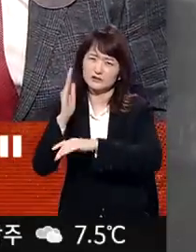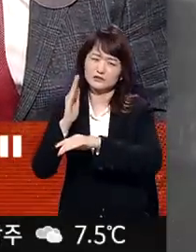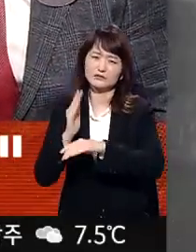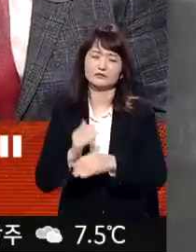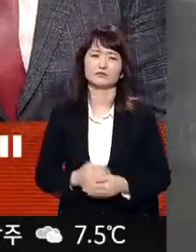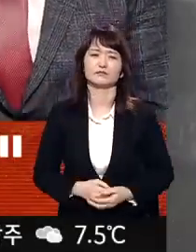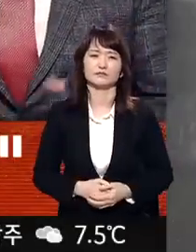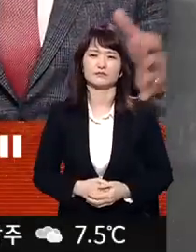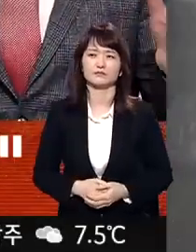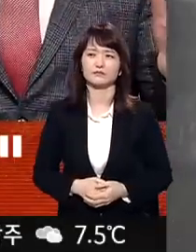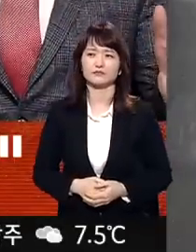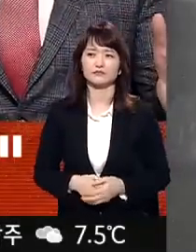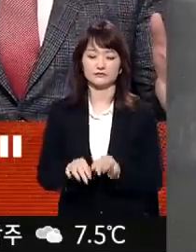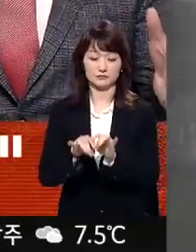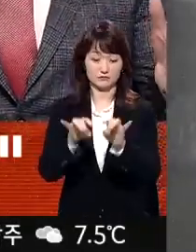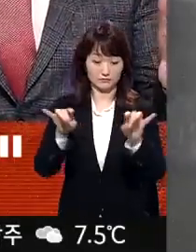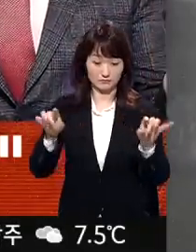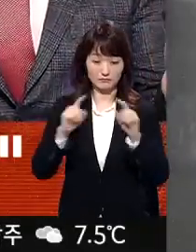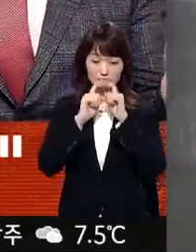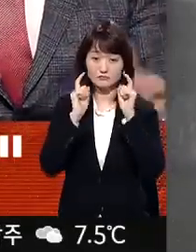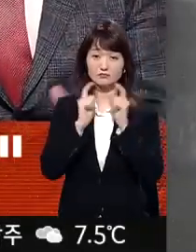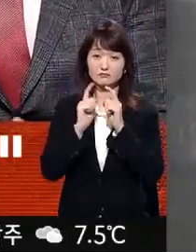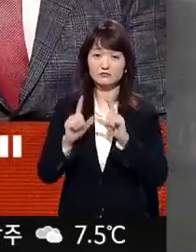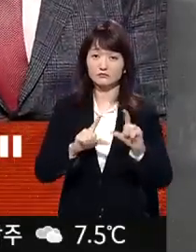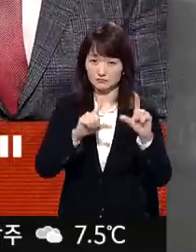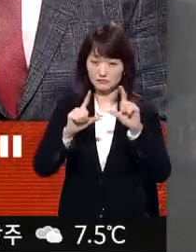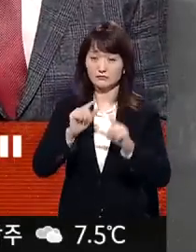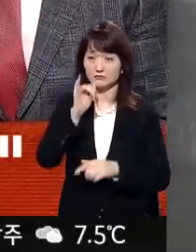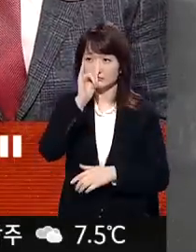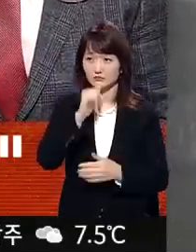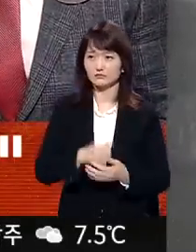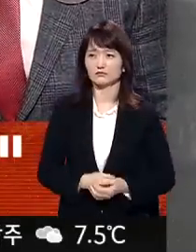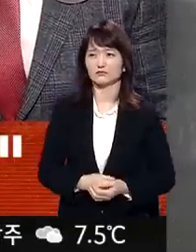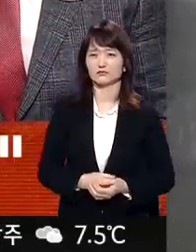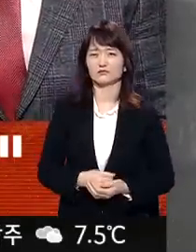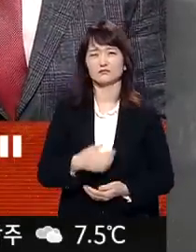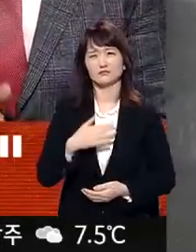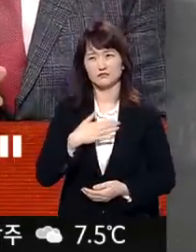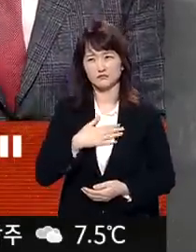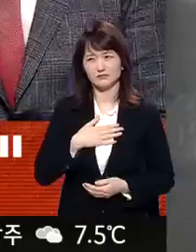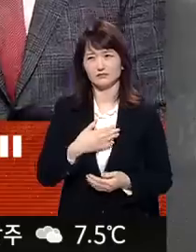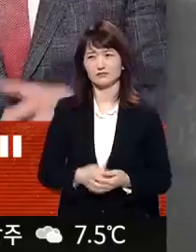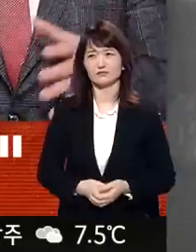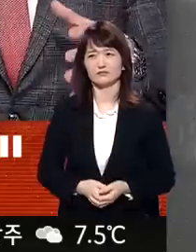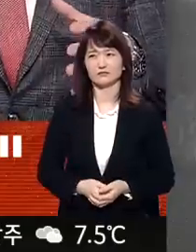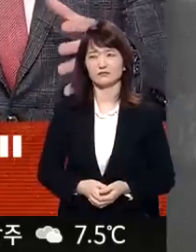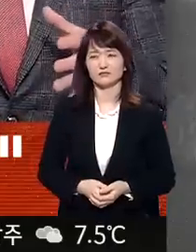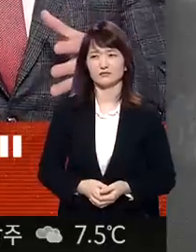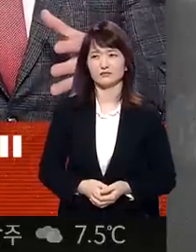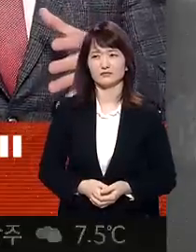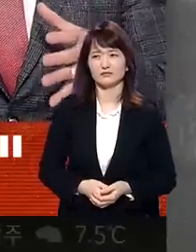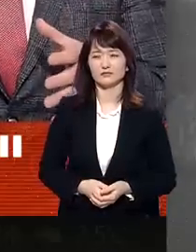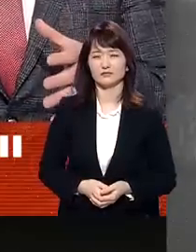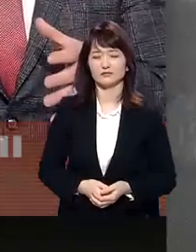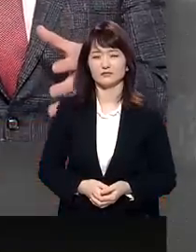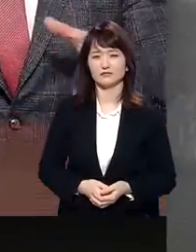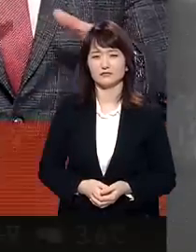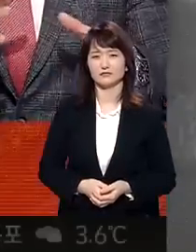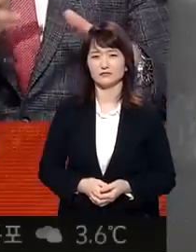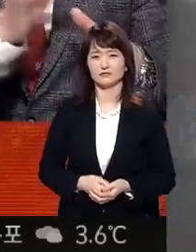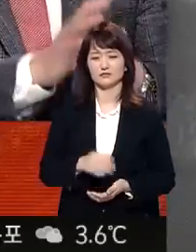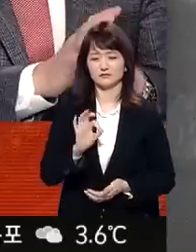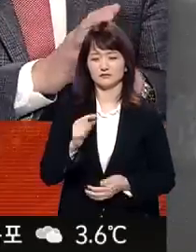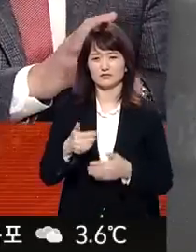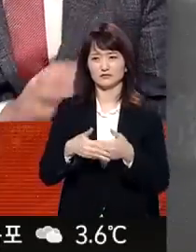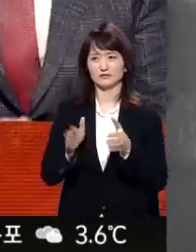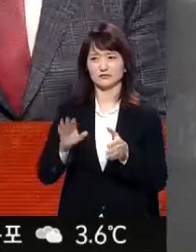합니다. 왜냐하면 각자의 그 사생활이 있는 건데 그리고 저도 사실은 위층에서 예. 내리는데 소리 안방에 있는 화장실